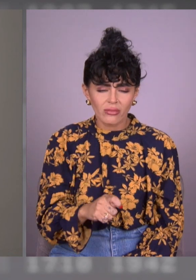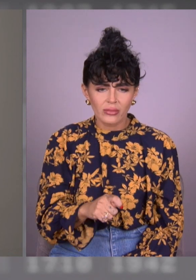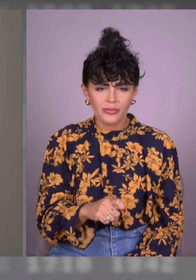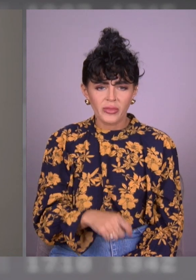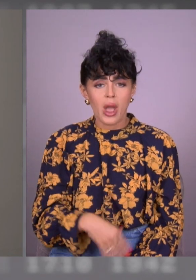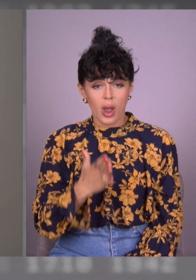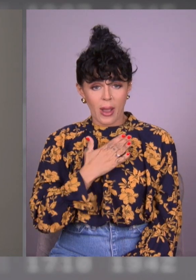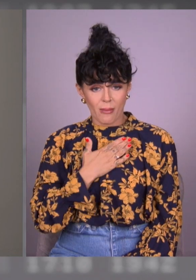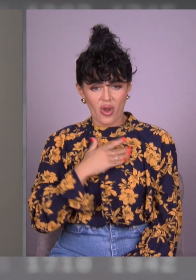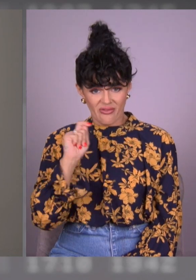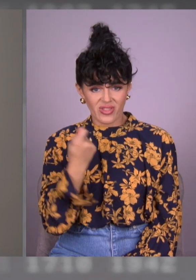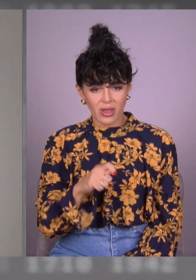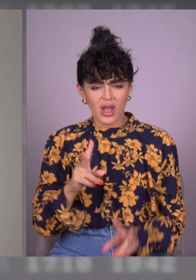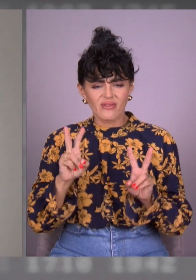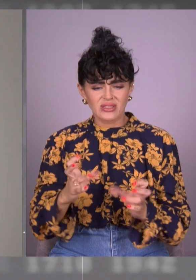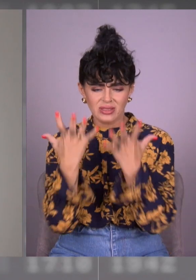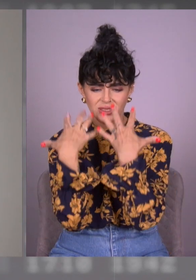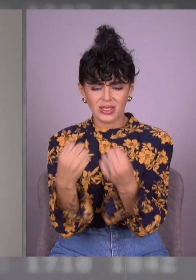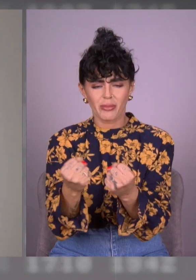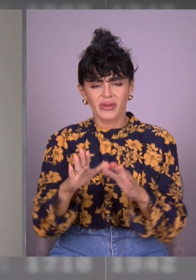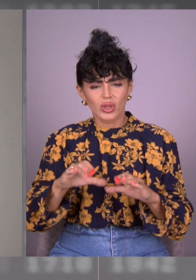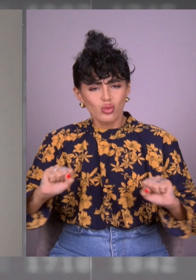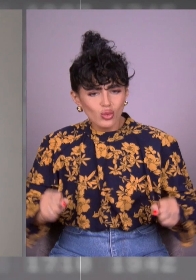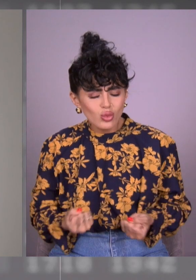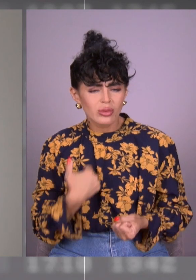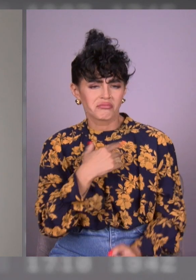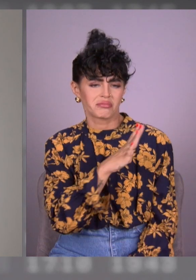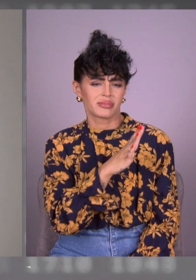в мене все забрала, друзів,